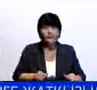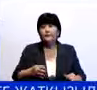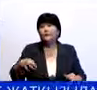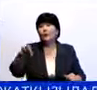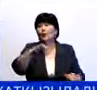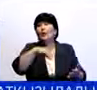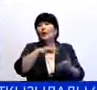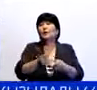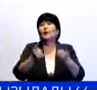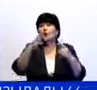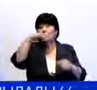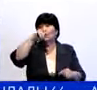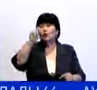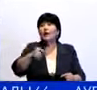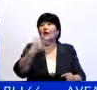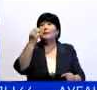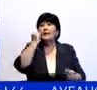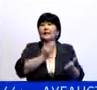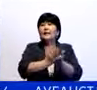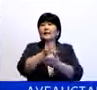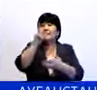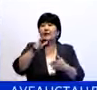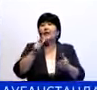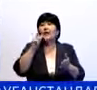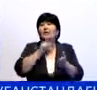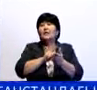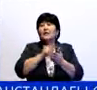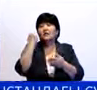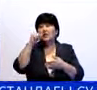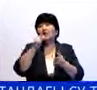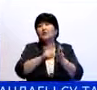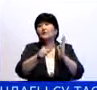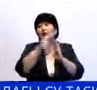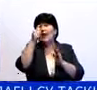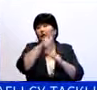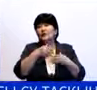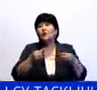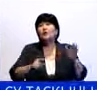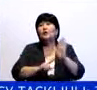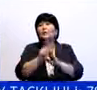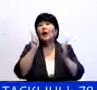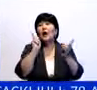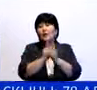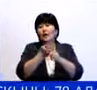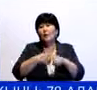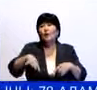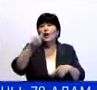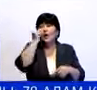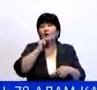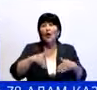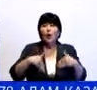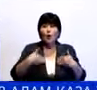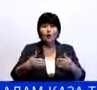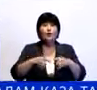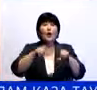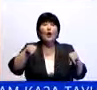Облыс орталығында Ұлы Отан соғысының бес ардагері жеңістің 76-шы көктемін қарсы алып отыр. Қарт майдангерлерге аймақ басшысының құттықтау